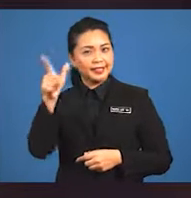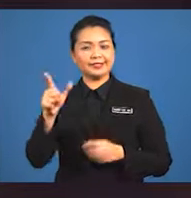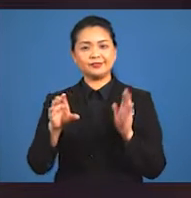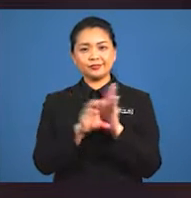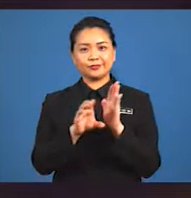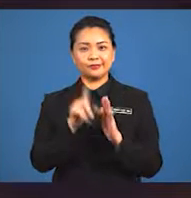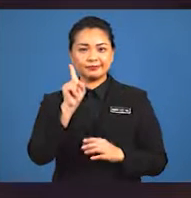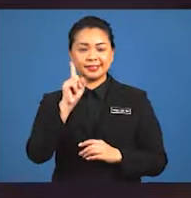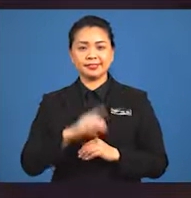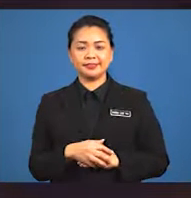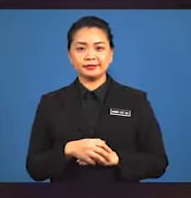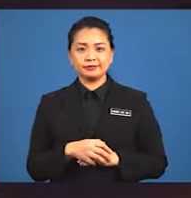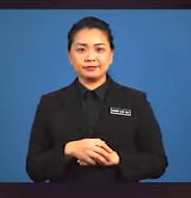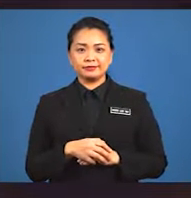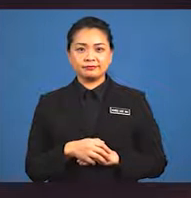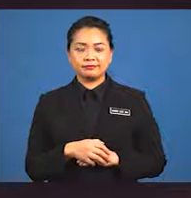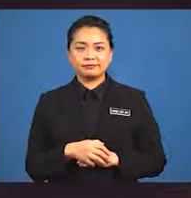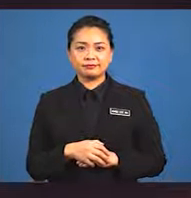pertama.